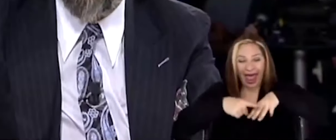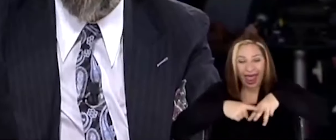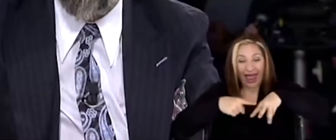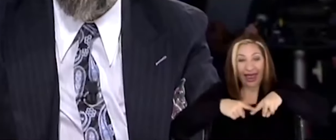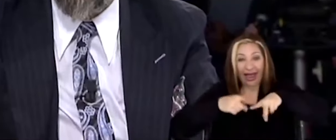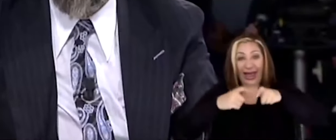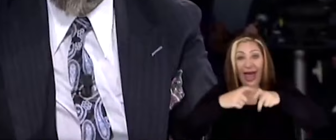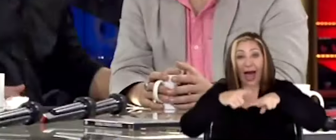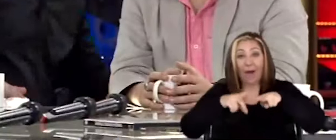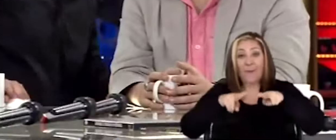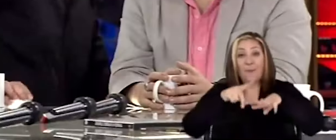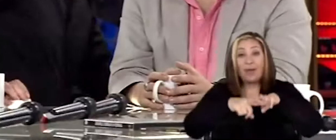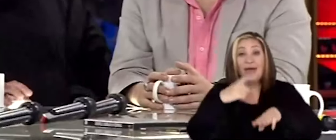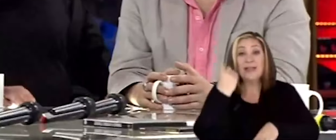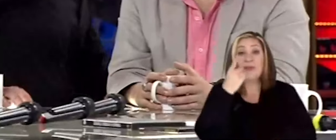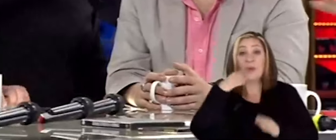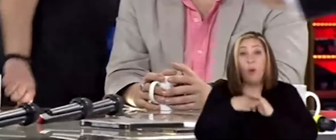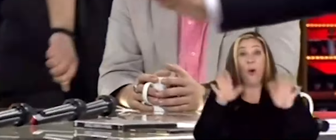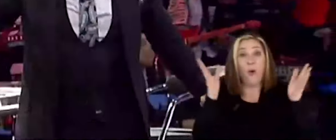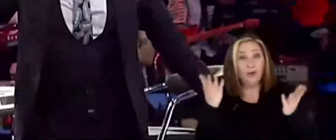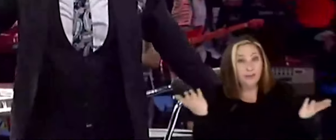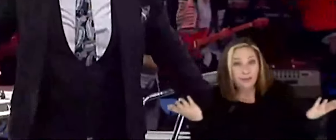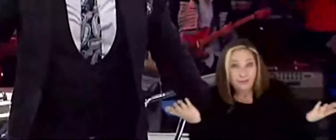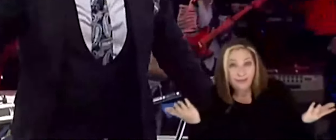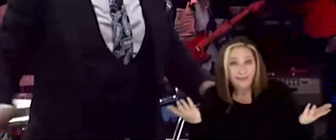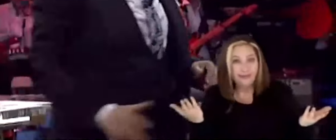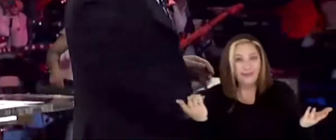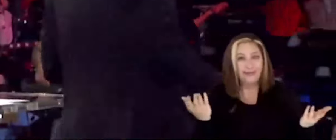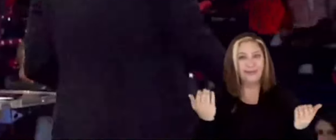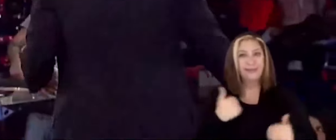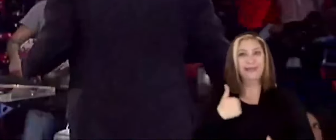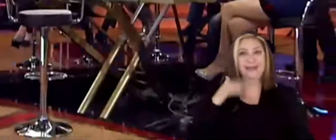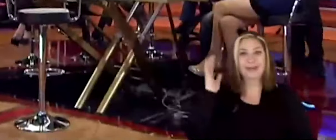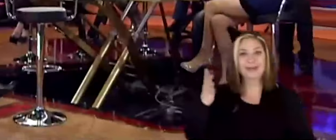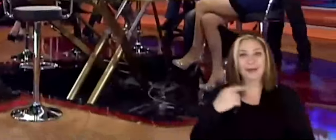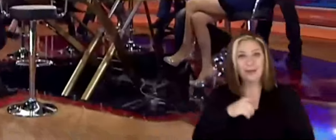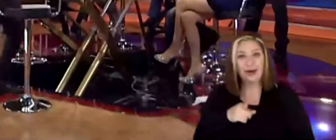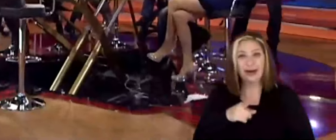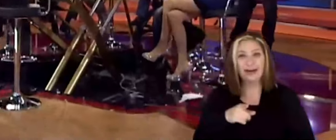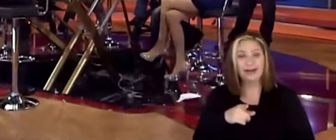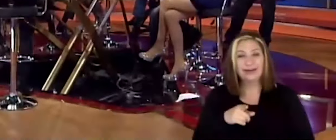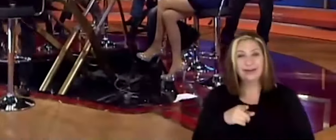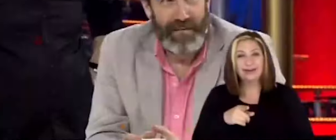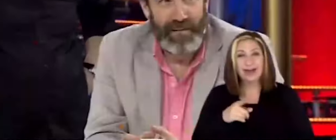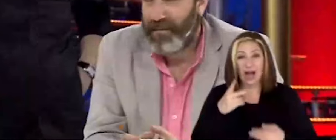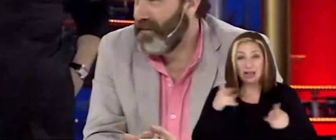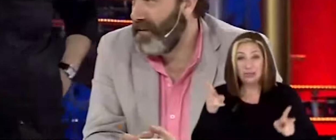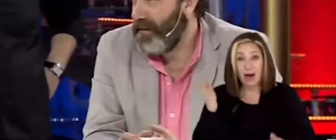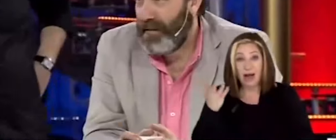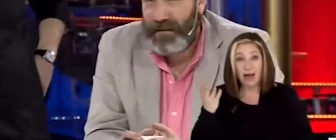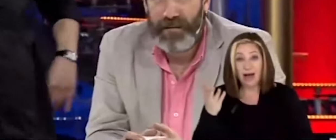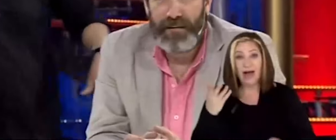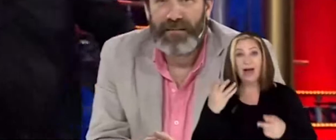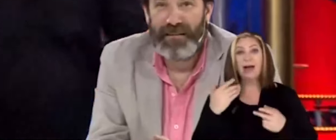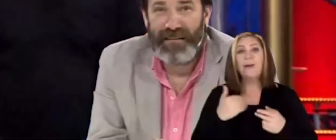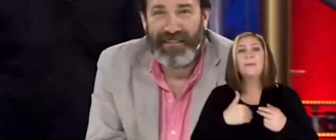götürdü. Ay. Ah, ah. Ha, ay. Beni de götürdüler oraya. Götürdüler mi? Açık mı hala Hengame